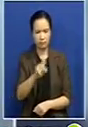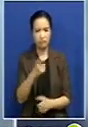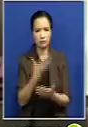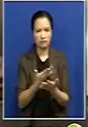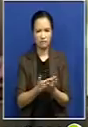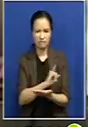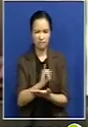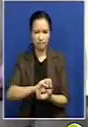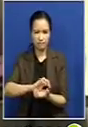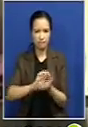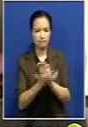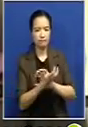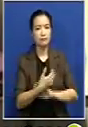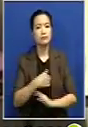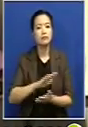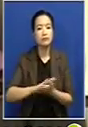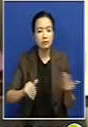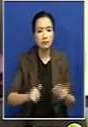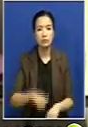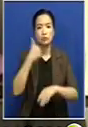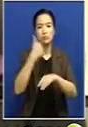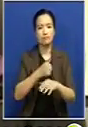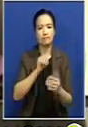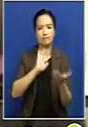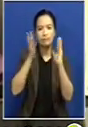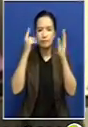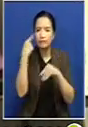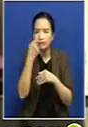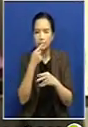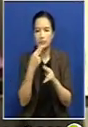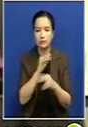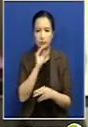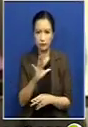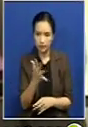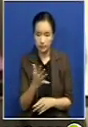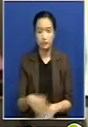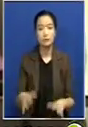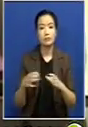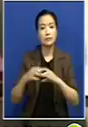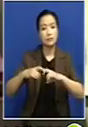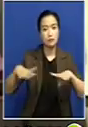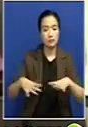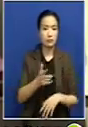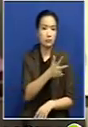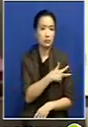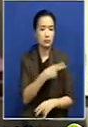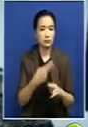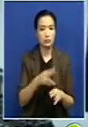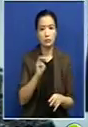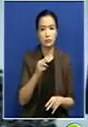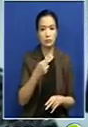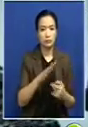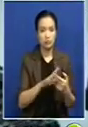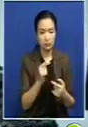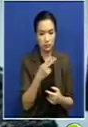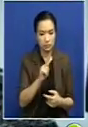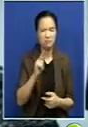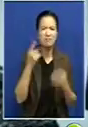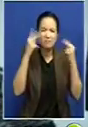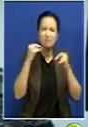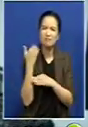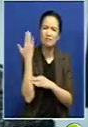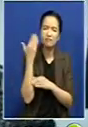อกเงินแต่ไม่ได้ระบุชื่อผู้นำมาเลเซียขณะที่การนำพรรคฝ่ายค้านมาเลเซียและดร.มหาธีร มูฮัมหมัดอดีตนายกรั